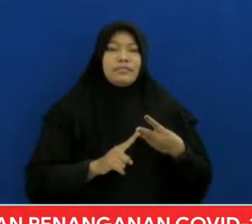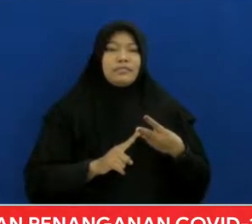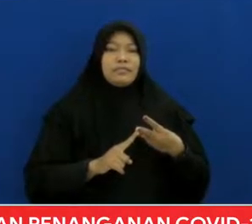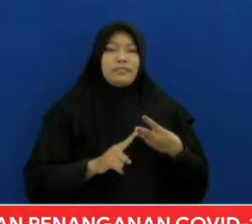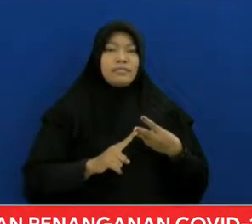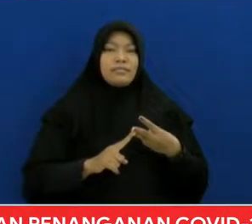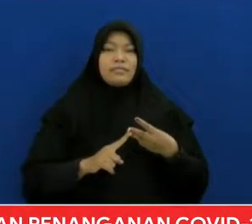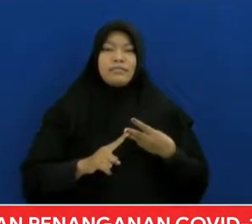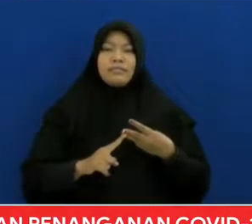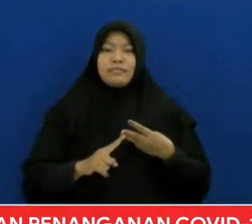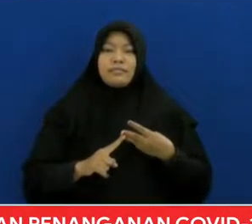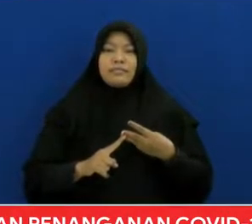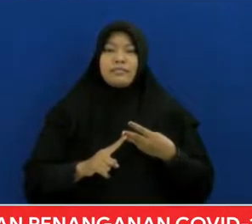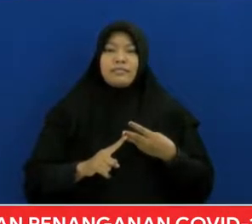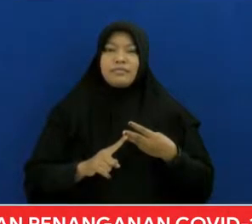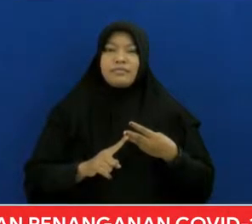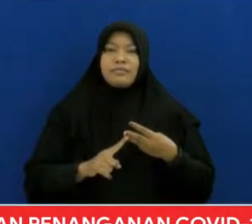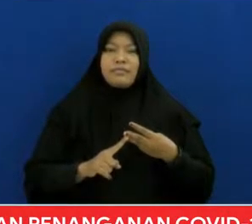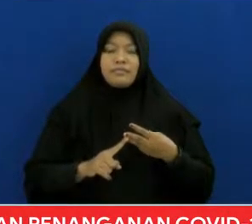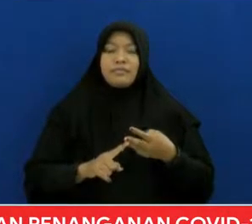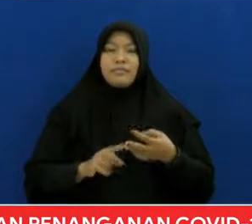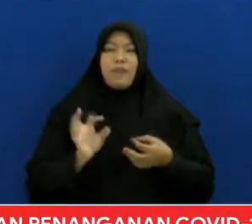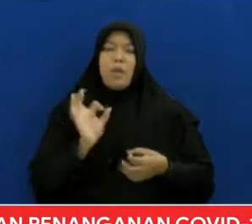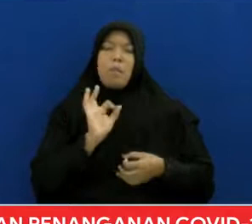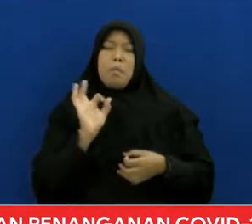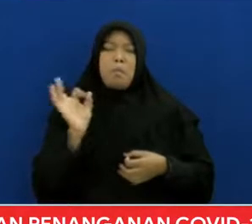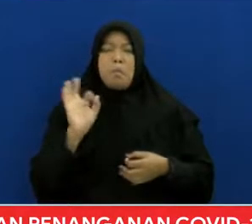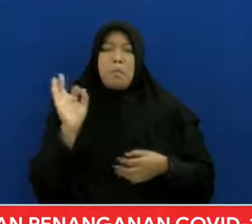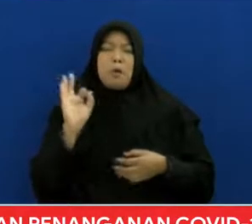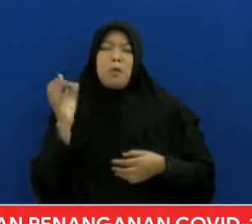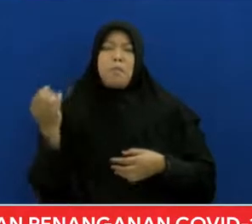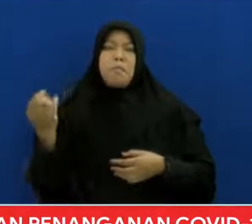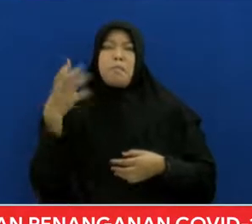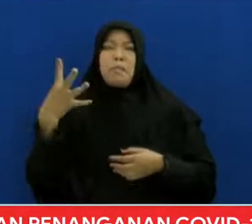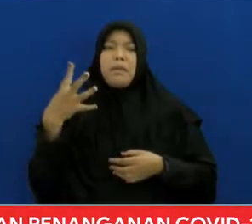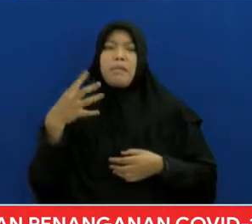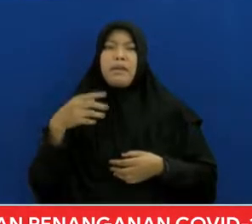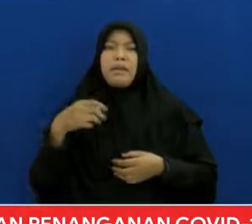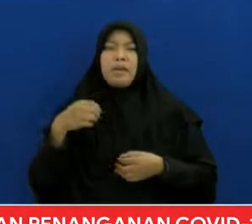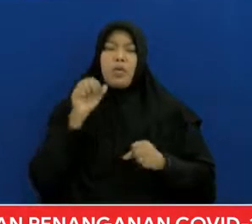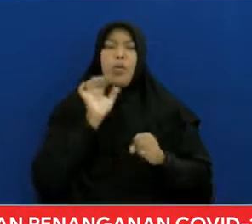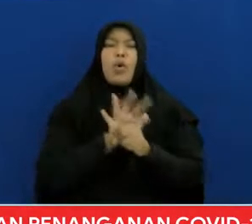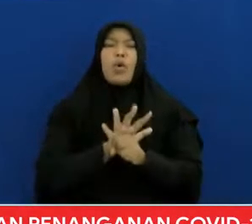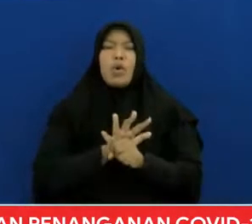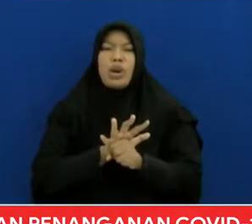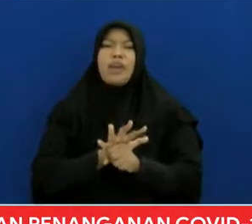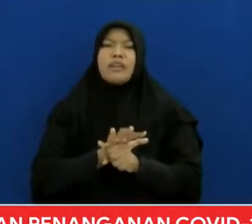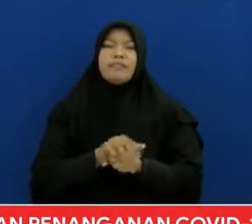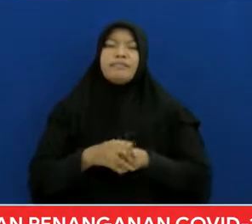memang saudara-saudara belum pernah terpapar oleh virus corona.